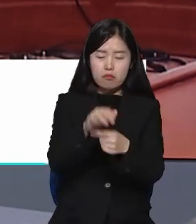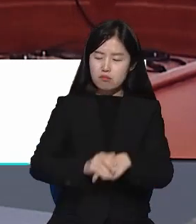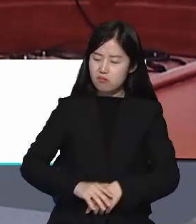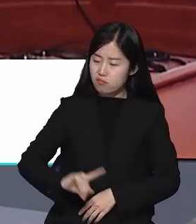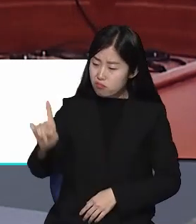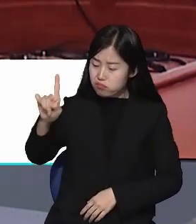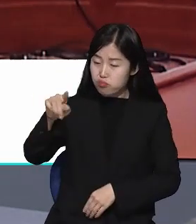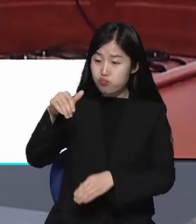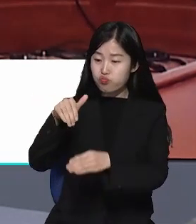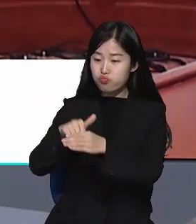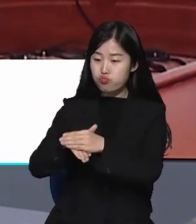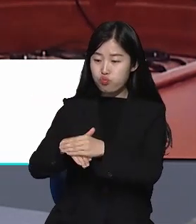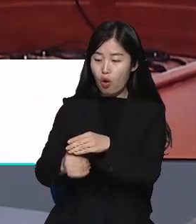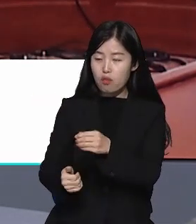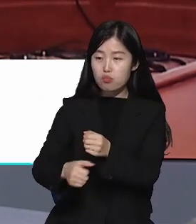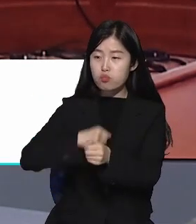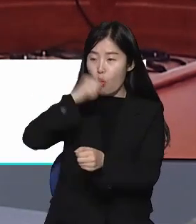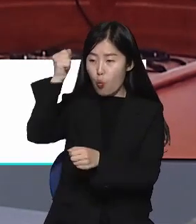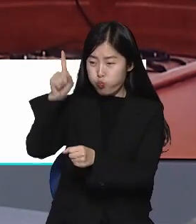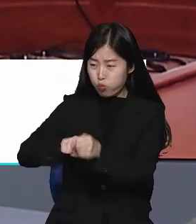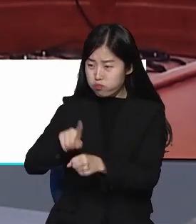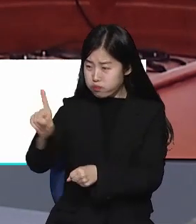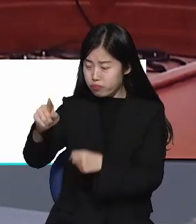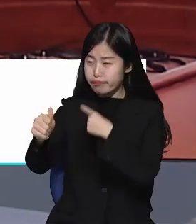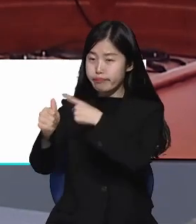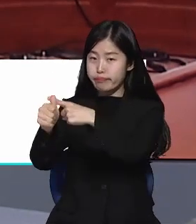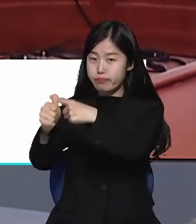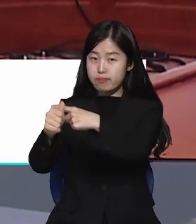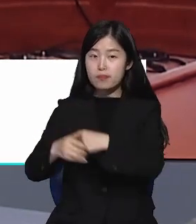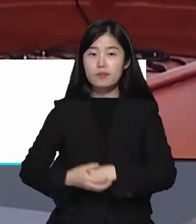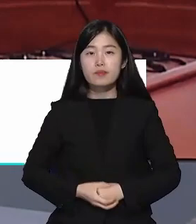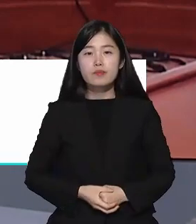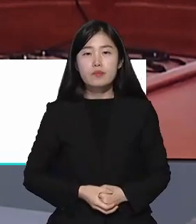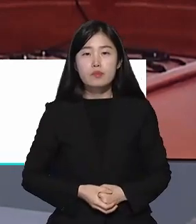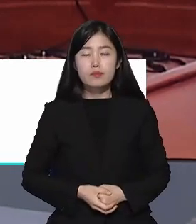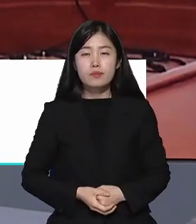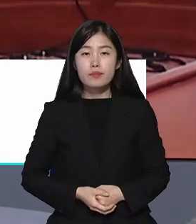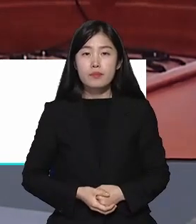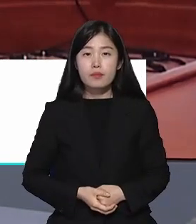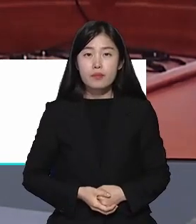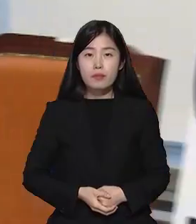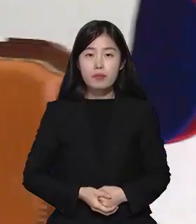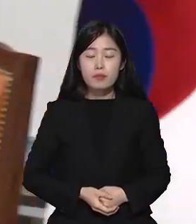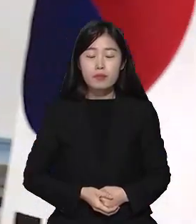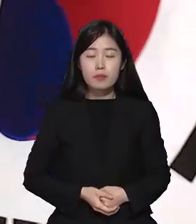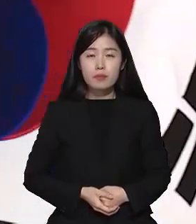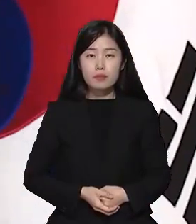총선용 포퓰리즘이라며 반발하고 있습니다. 구영슬 기자가 취재했습니다.